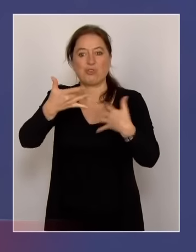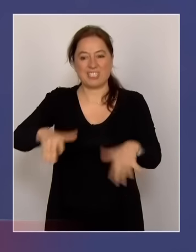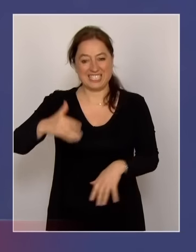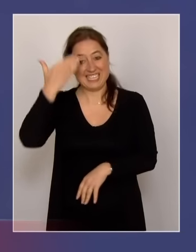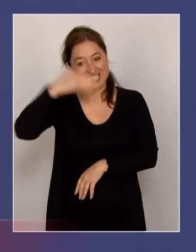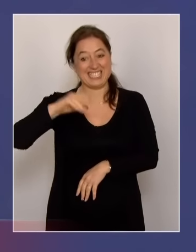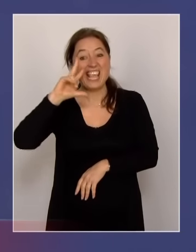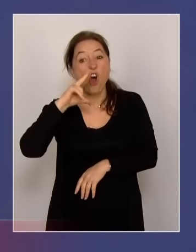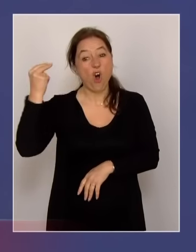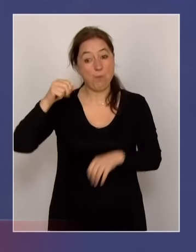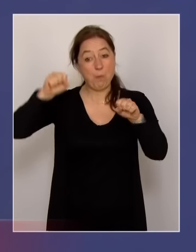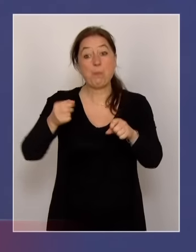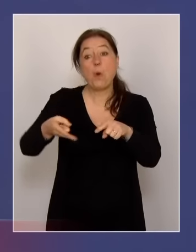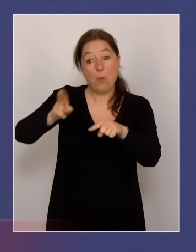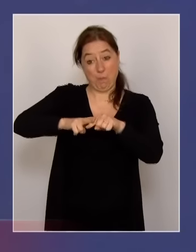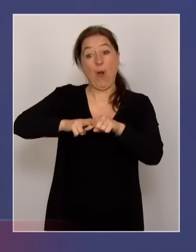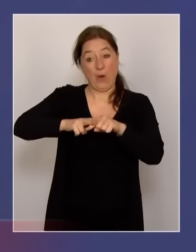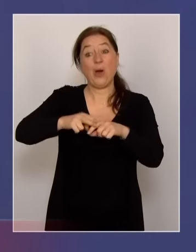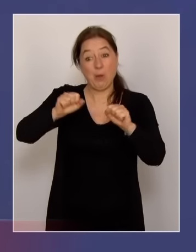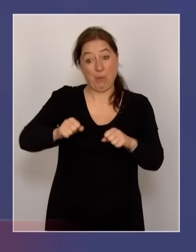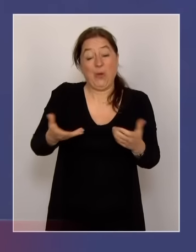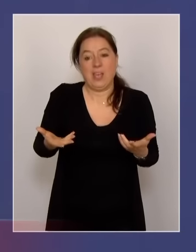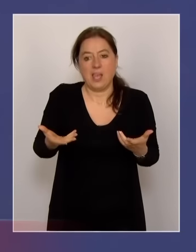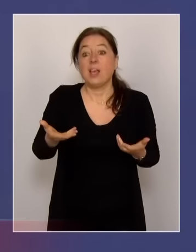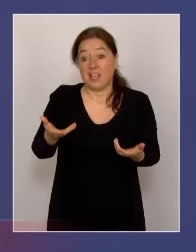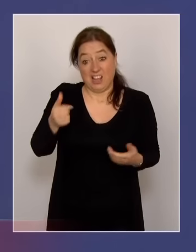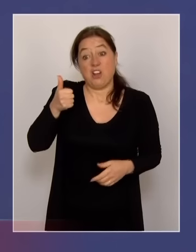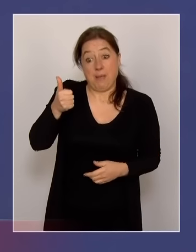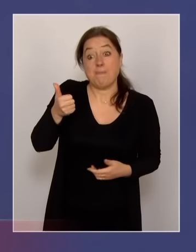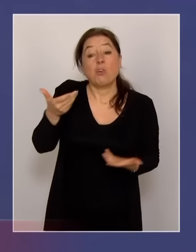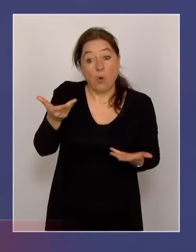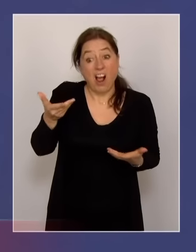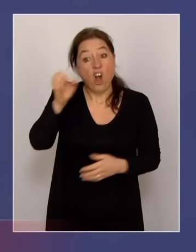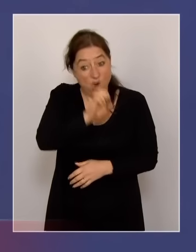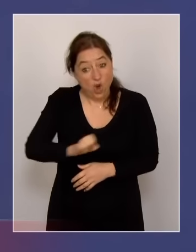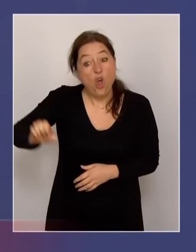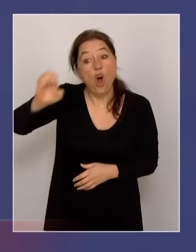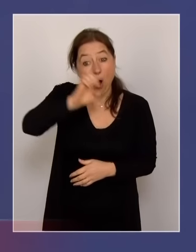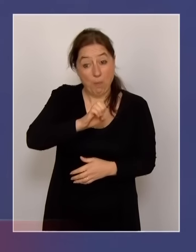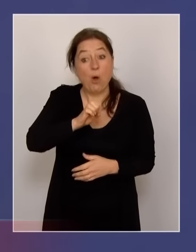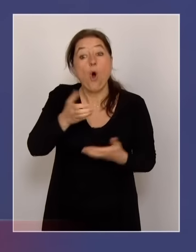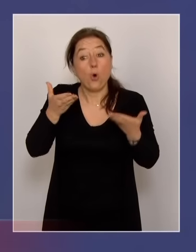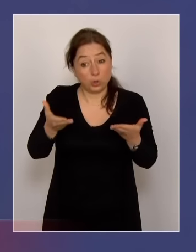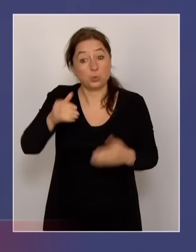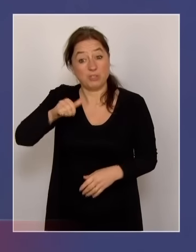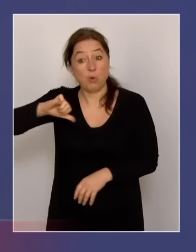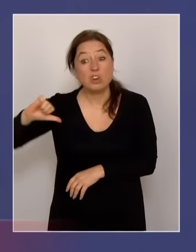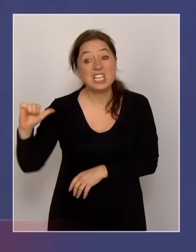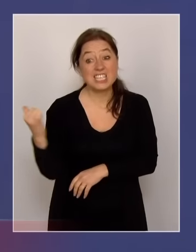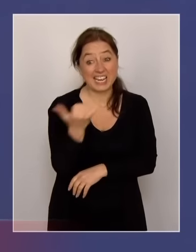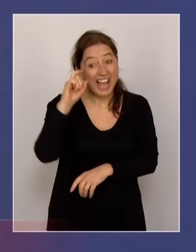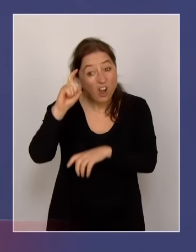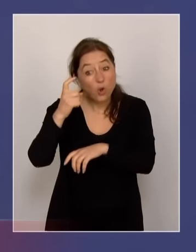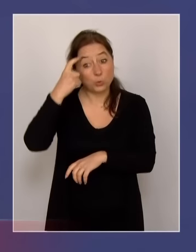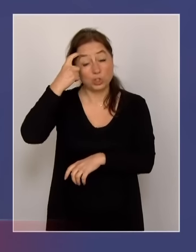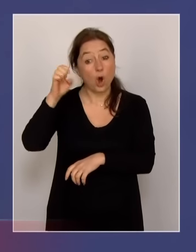lucides sur le fait que notre Europe, aujourd'hui, est mortelle. Elle peut mourir. Elle